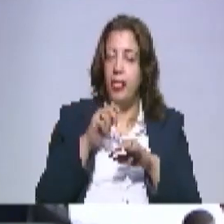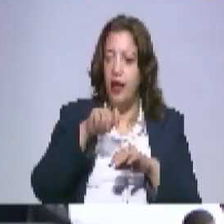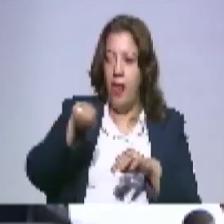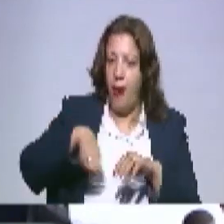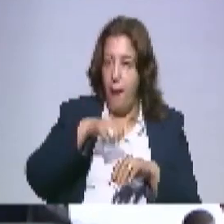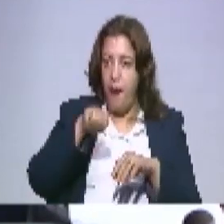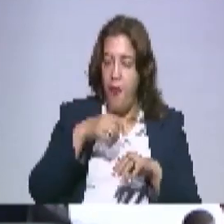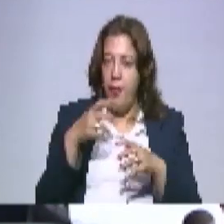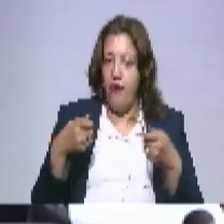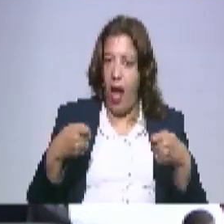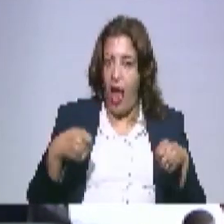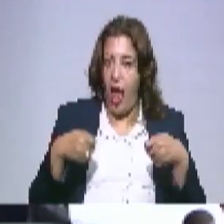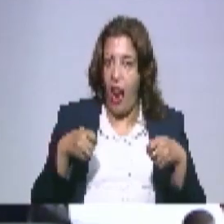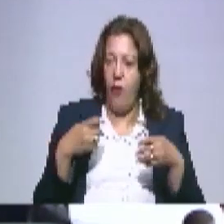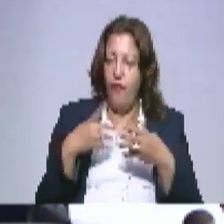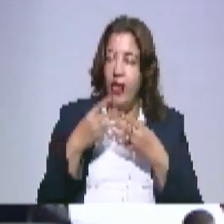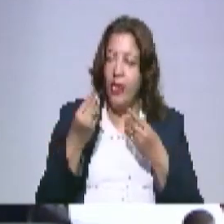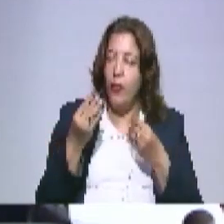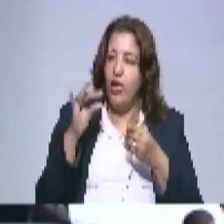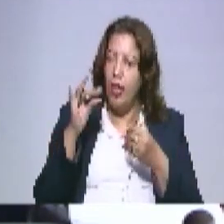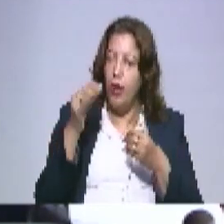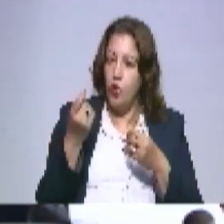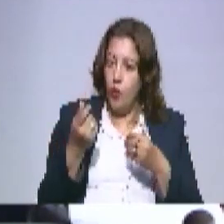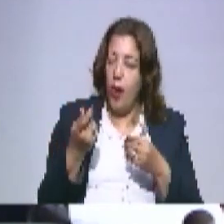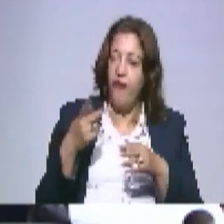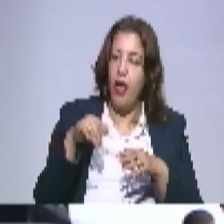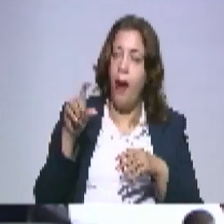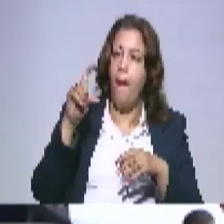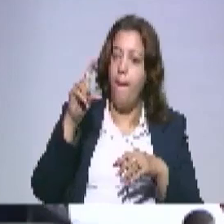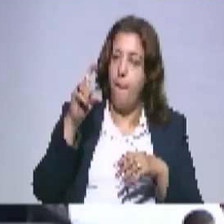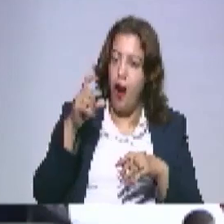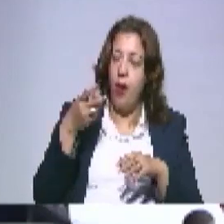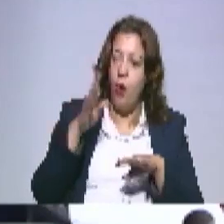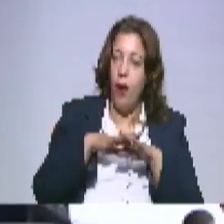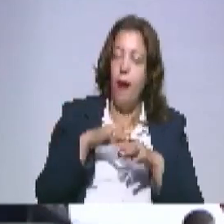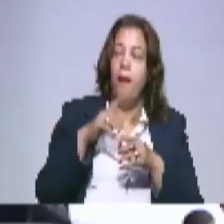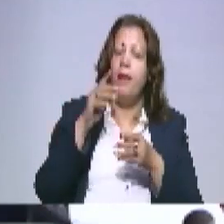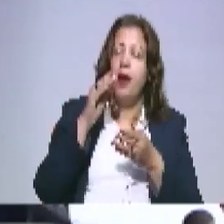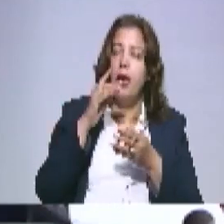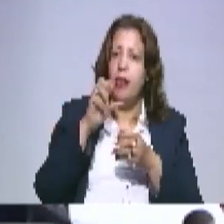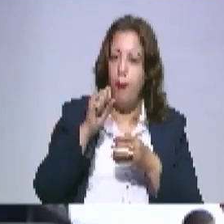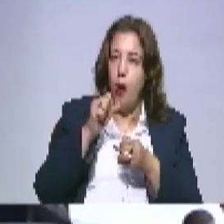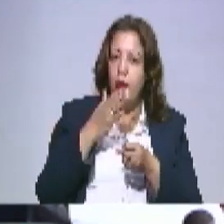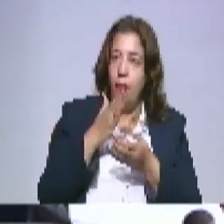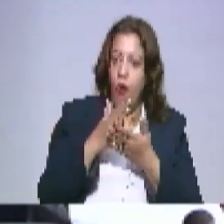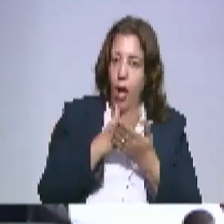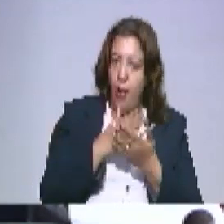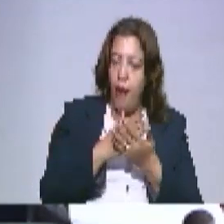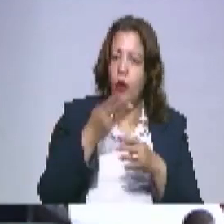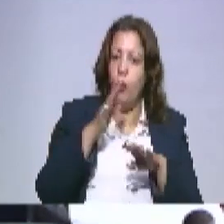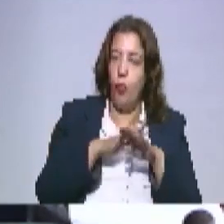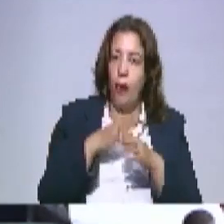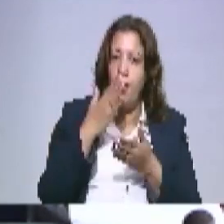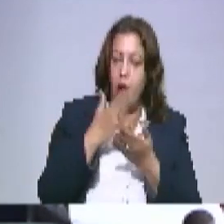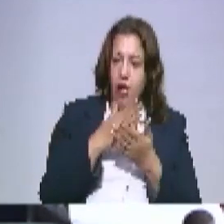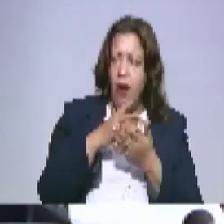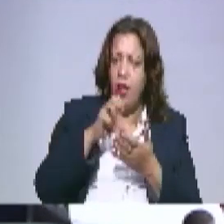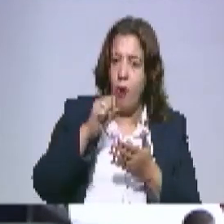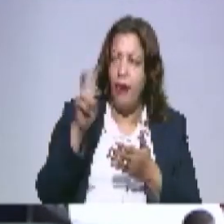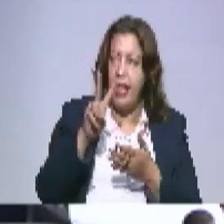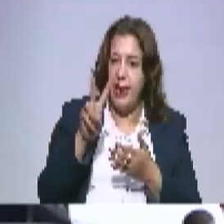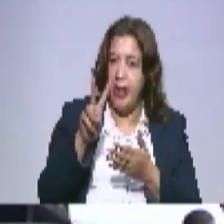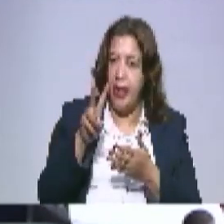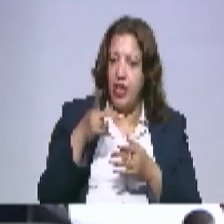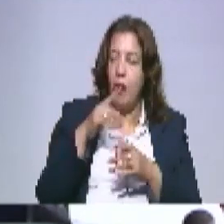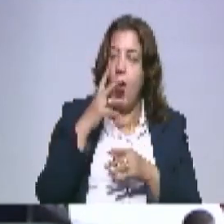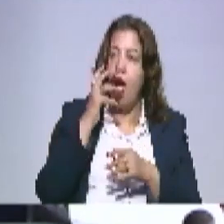ودورناهم في الحله لغايه لما دبلوا شويه، وبعدين نزلنا بالميه بتاعتنا ونزلنا بطماطمايه مكعبات وطماطمايه سليمه عشان تبقى الشوربه لا هي